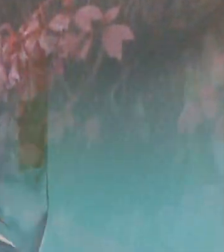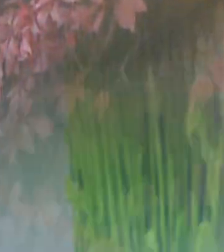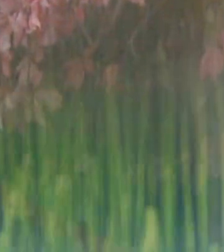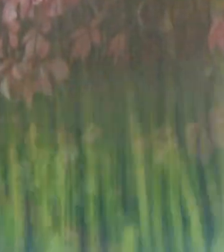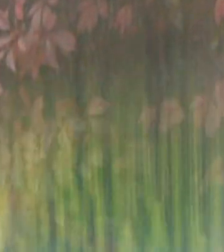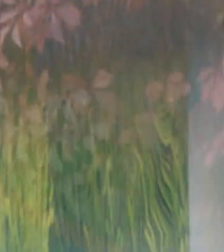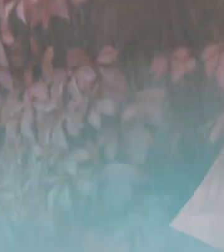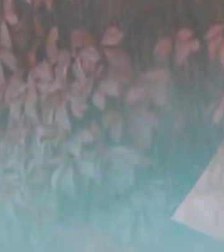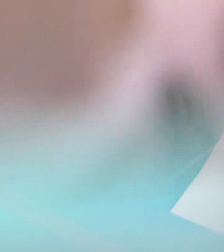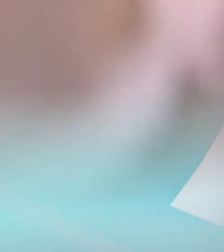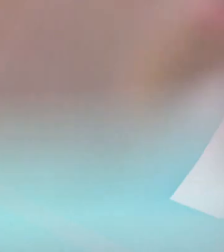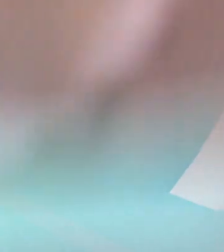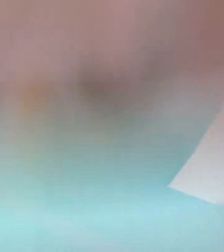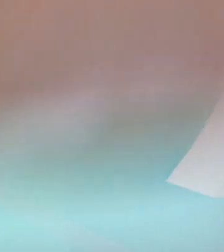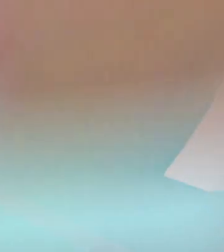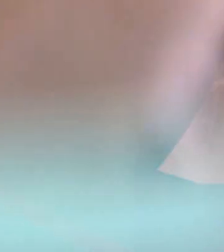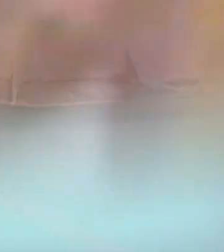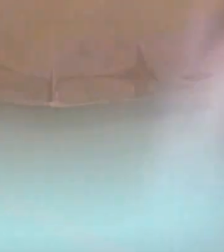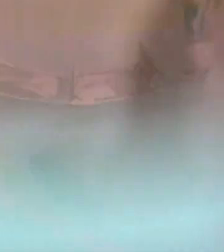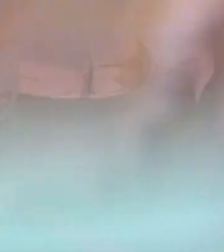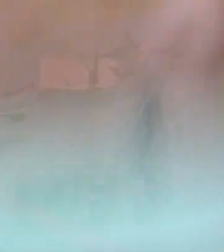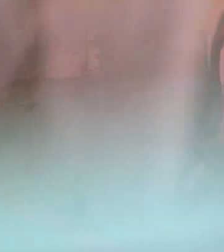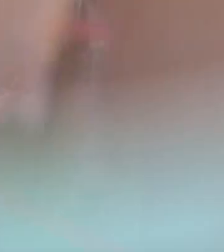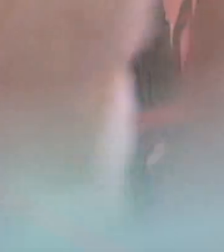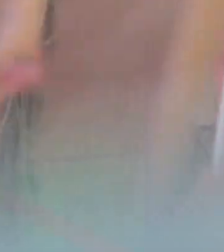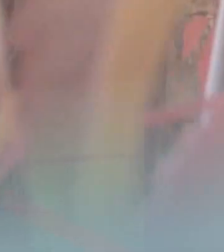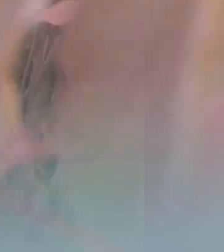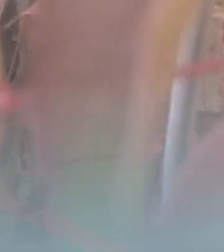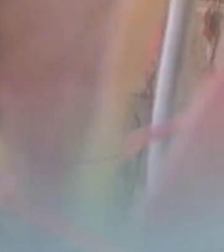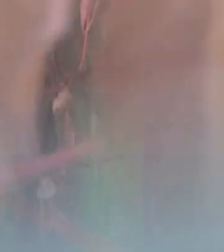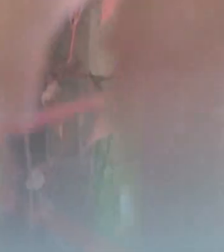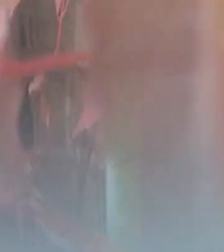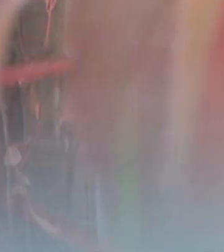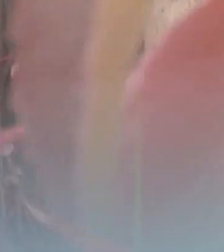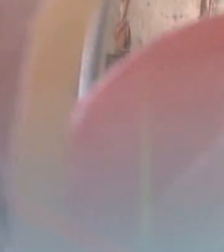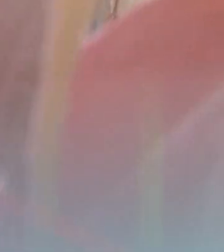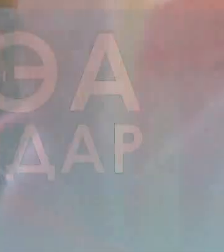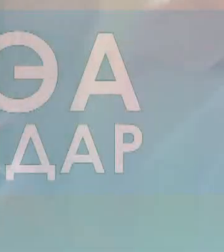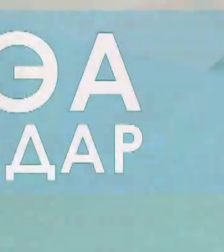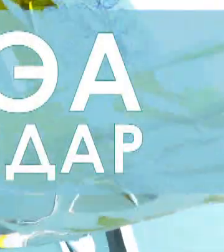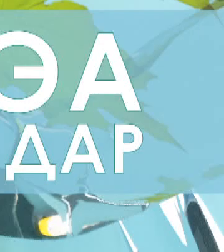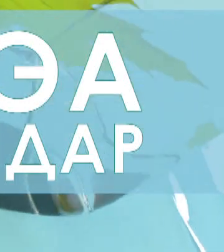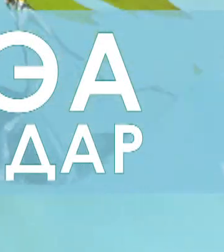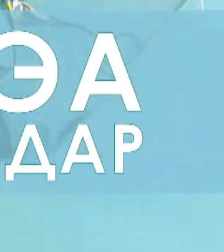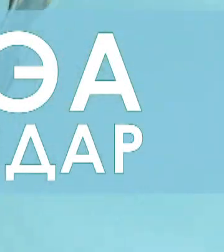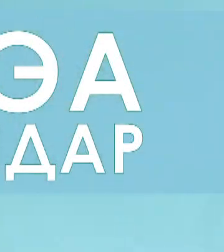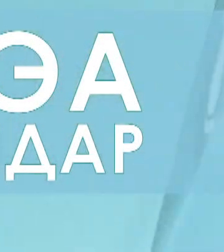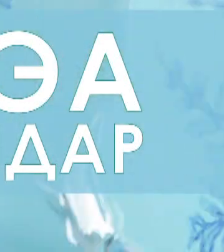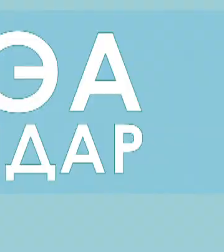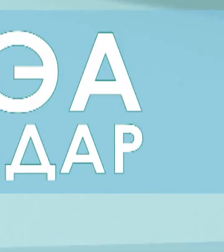у параўнанні з пятніцай паменшыцца на 4 хвіліны і складзе 10:31 хвіліну.